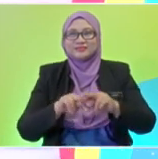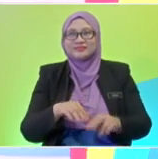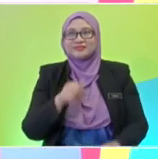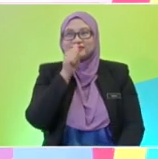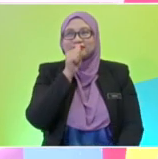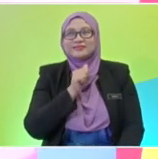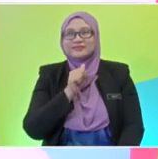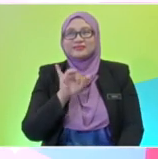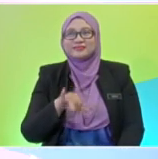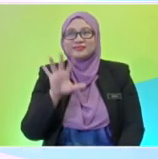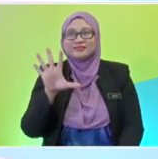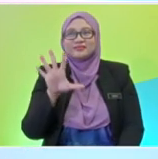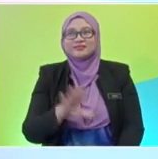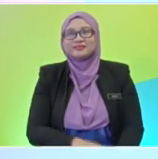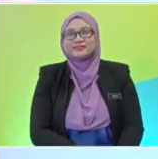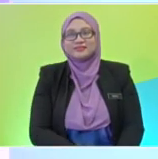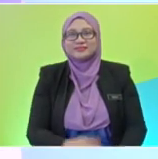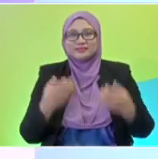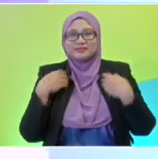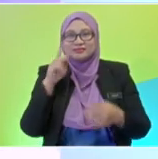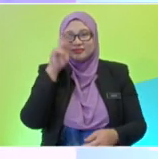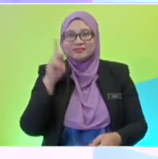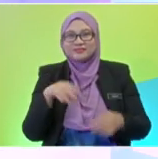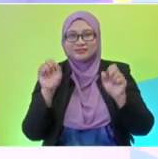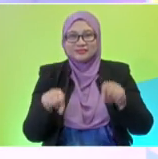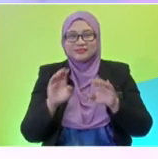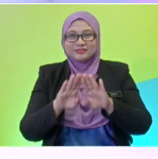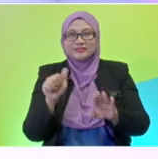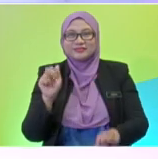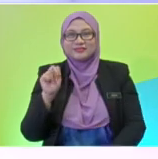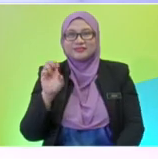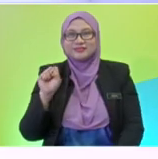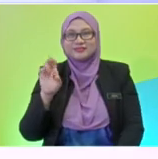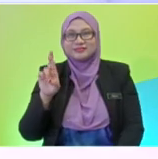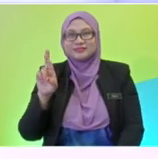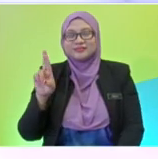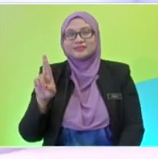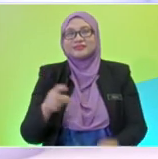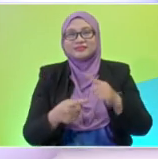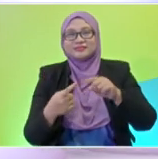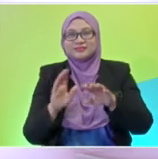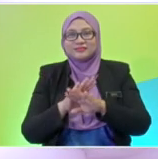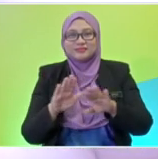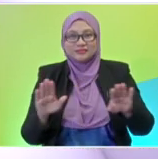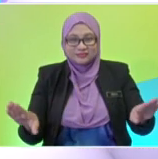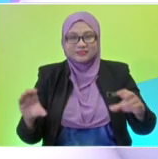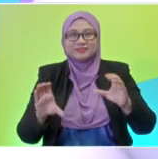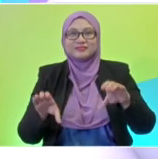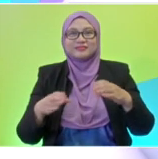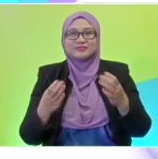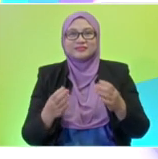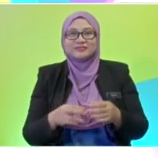yang kelima Adakah kamu boleh bertolak ansor apabila hari keluarga kamu tidak mengamalkan nilai toleransi